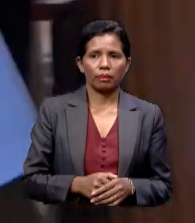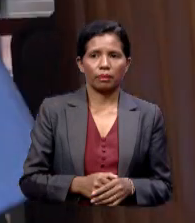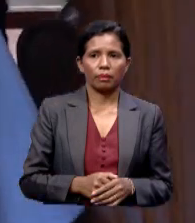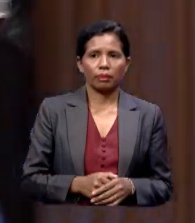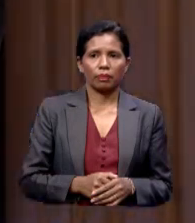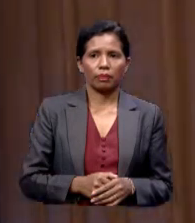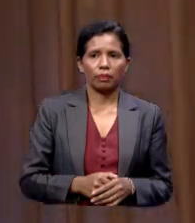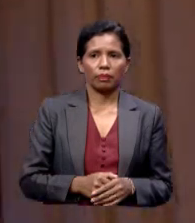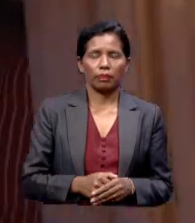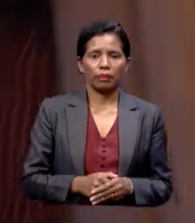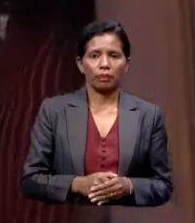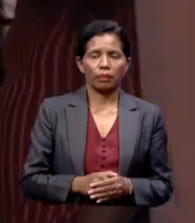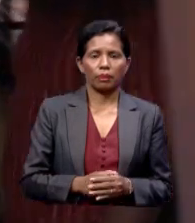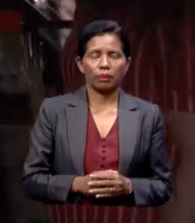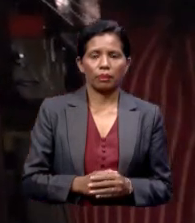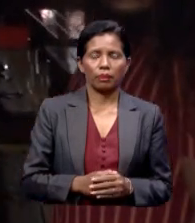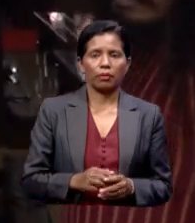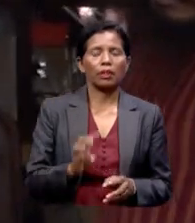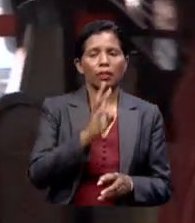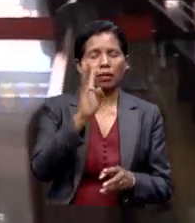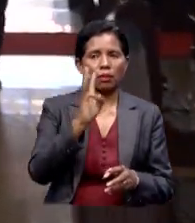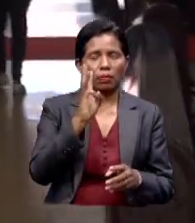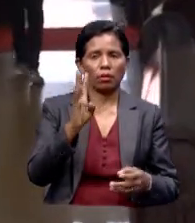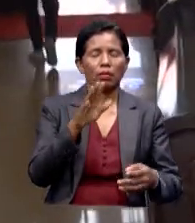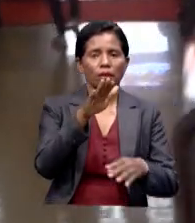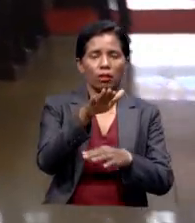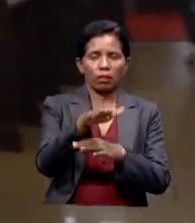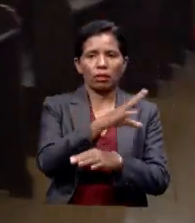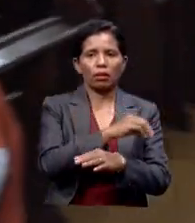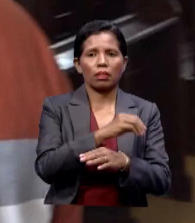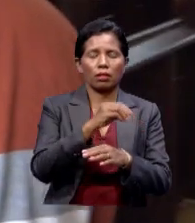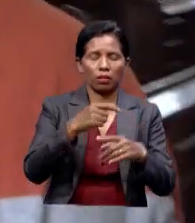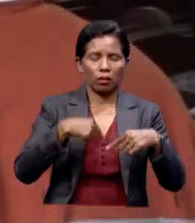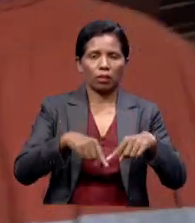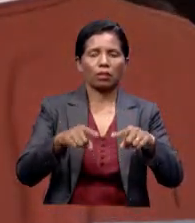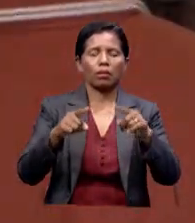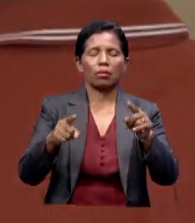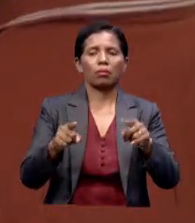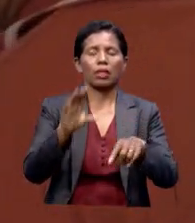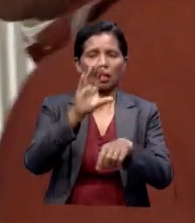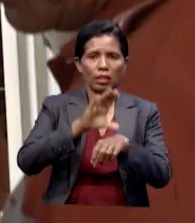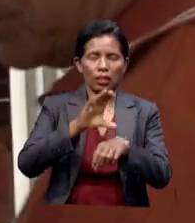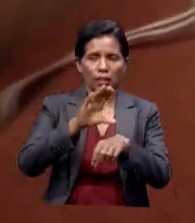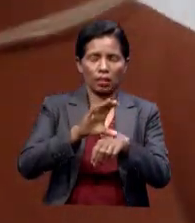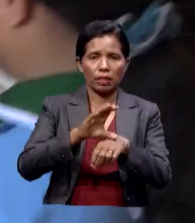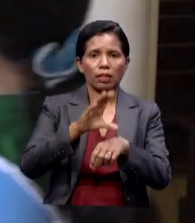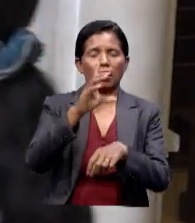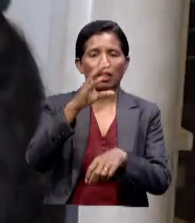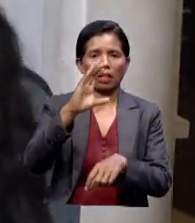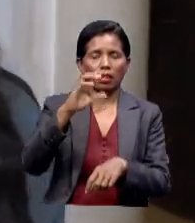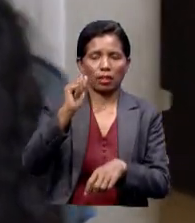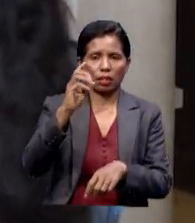Ia quarta loro krek ne kairala Sanan Gusmão hakat ba paroke Imaculada Nossa Senhora Imaculada Conceição Catedral